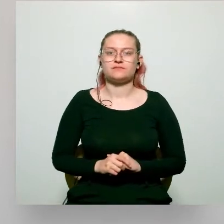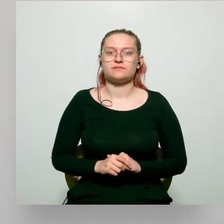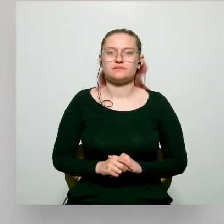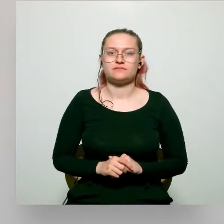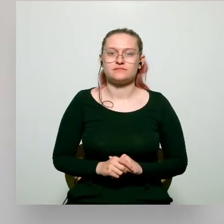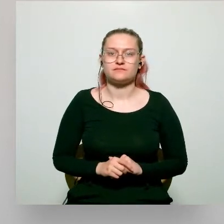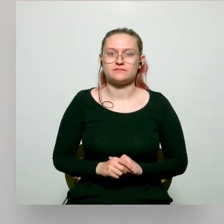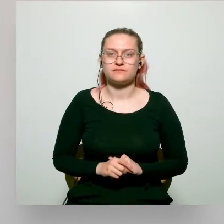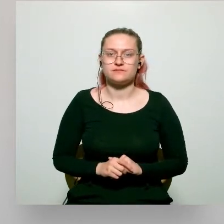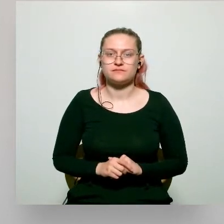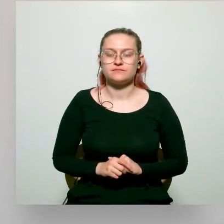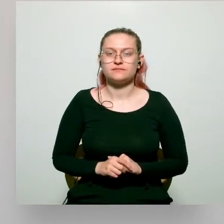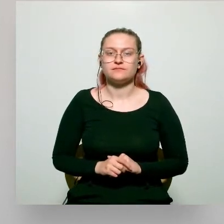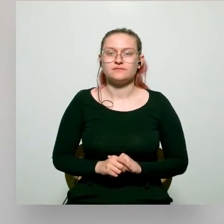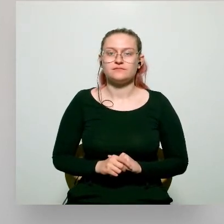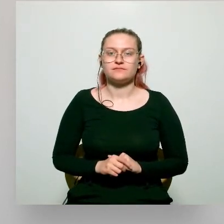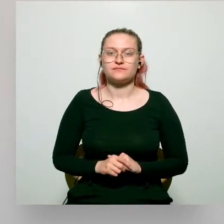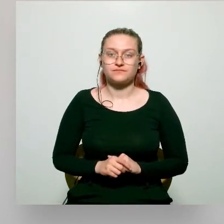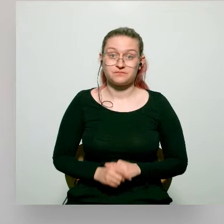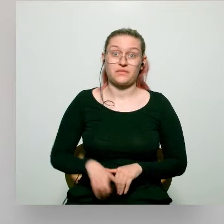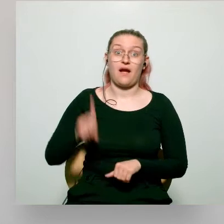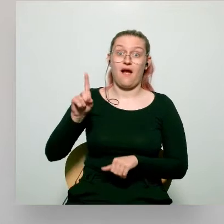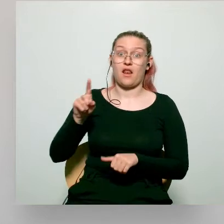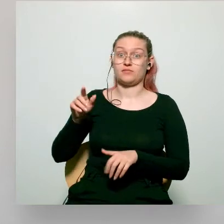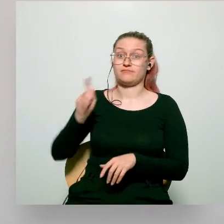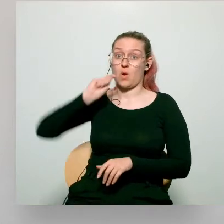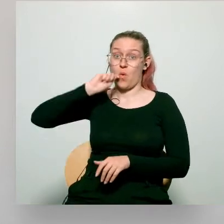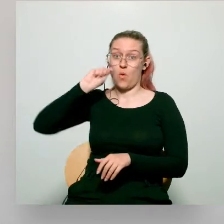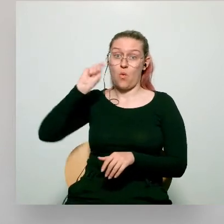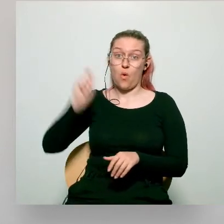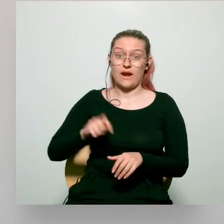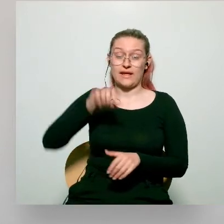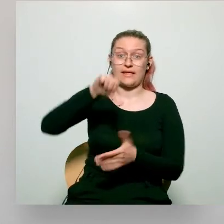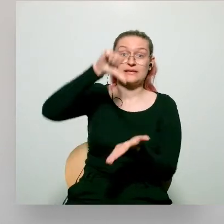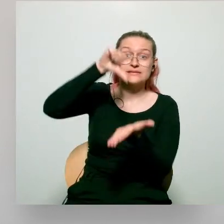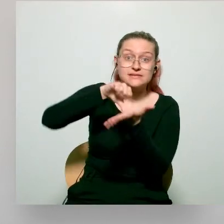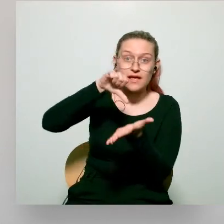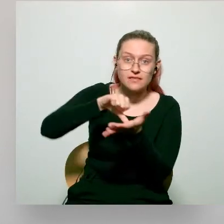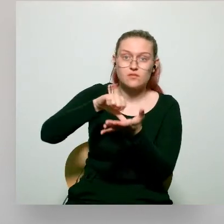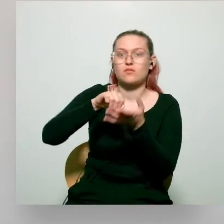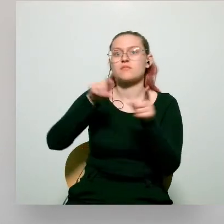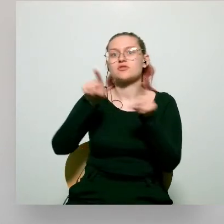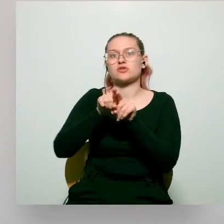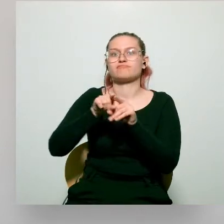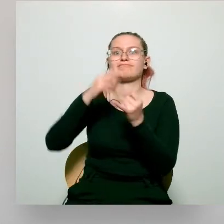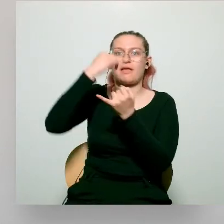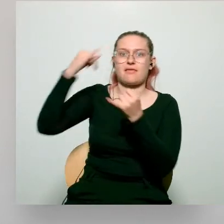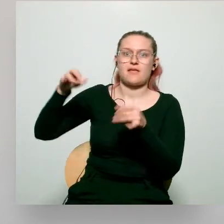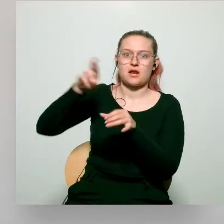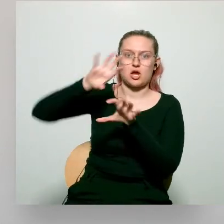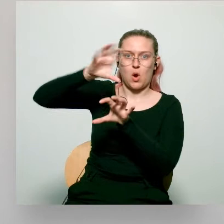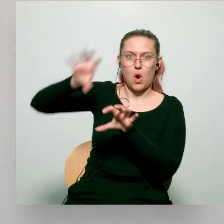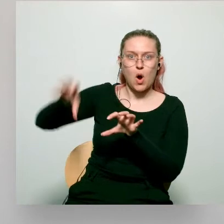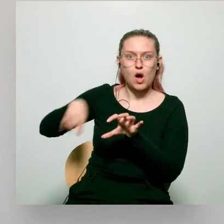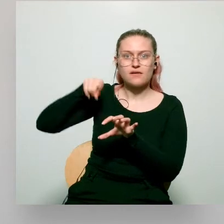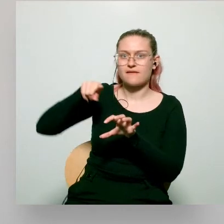Szczególne przyciąganie powstawało w przypadku czytelników z Ukrainy Centralnej i z innych regionów Ukrainy, mimo